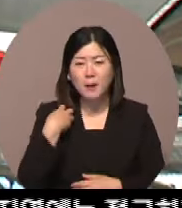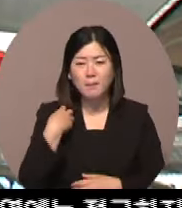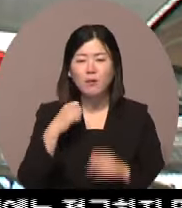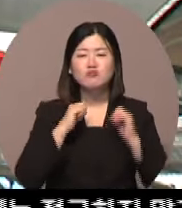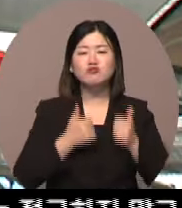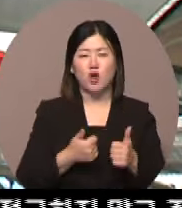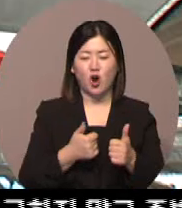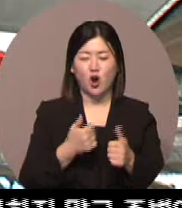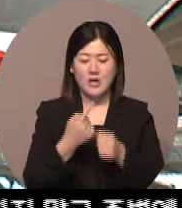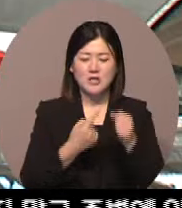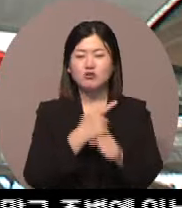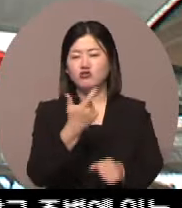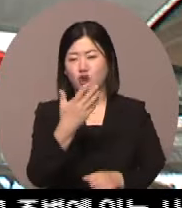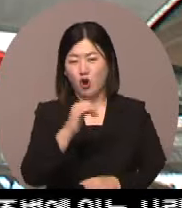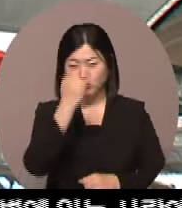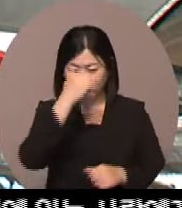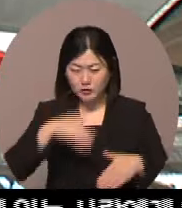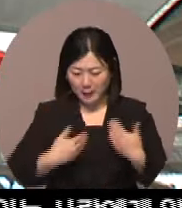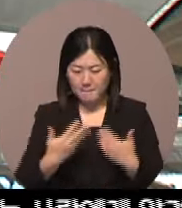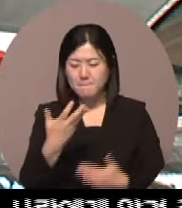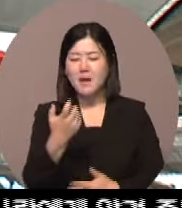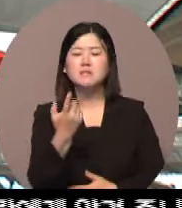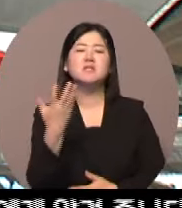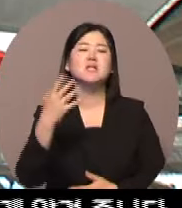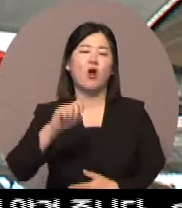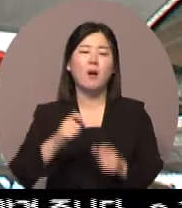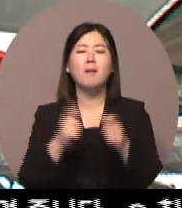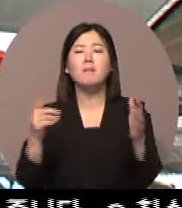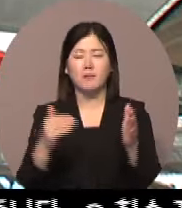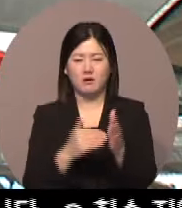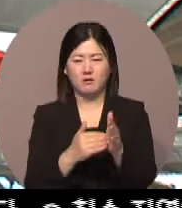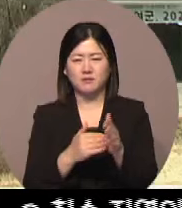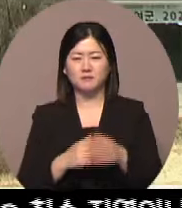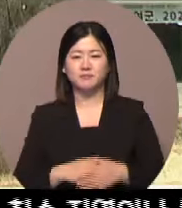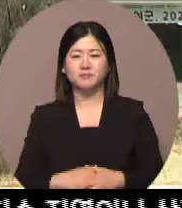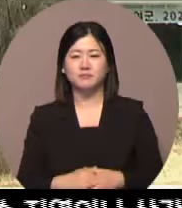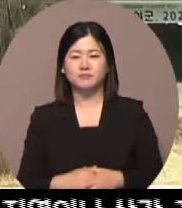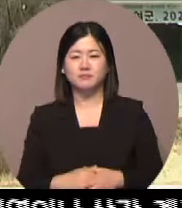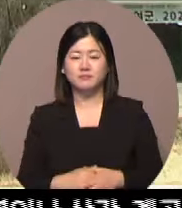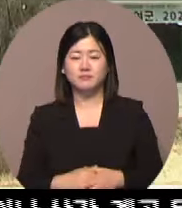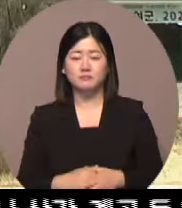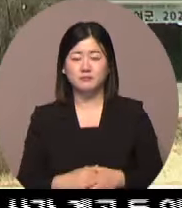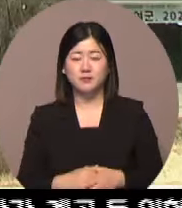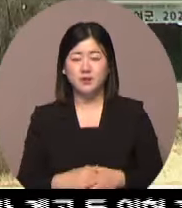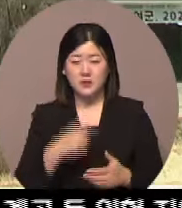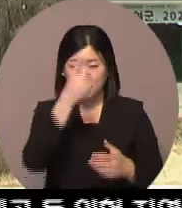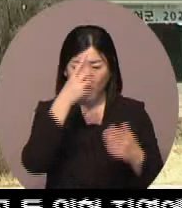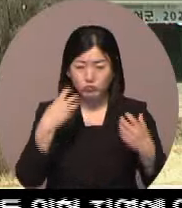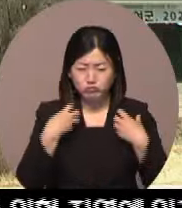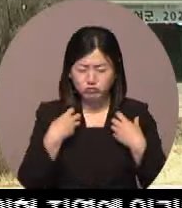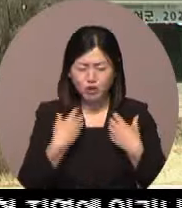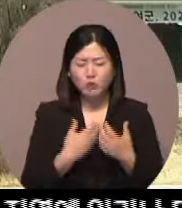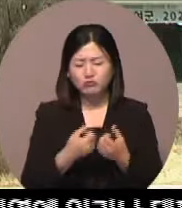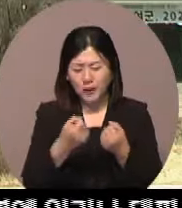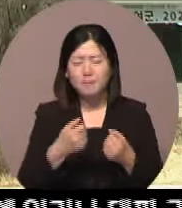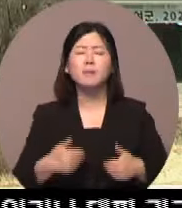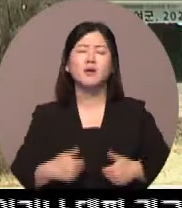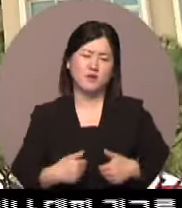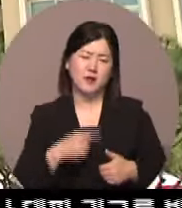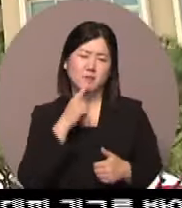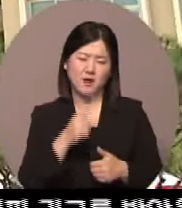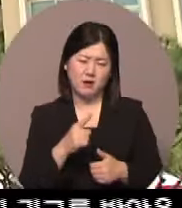부여군이 연 6억 충남 전체로는 8억이 늘었습니다 부담을 나눠야 한다는